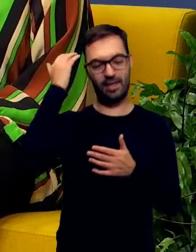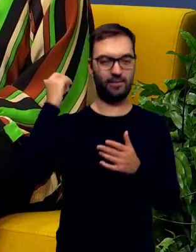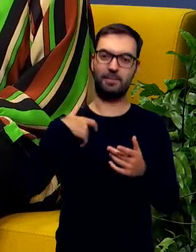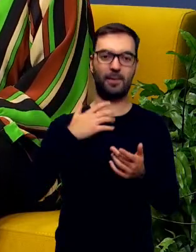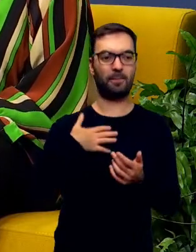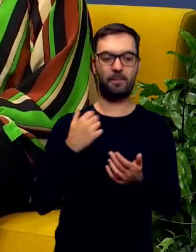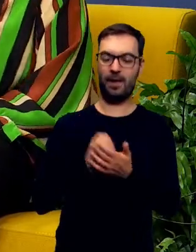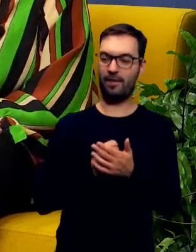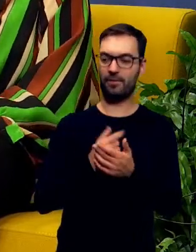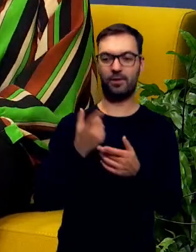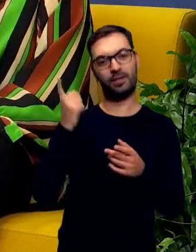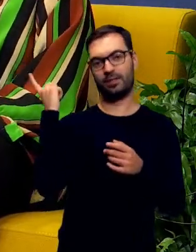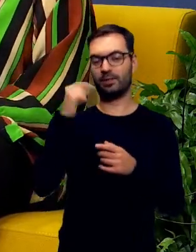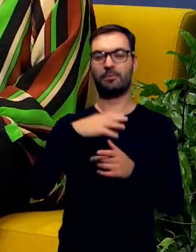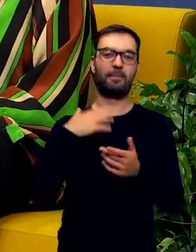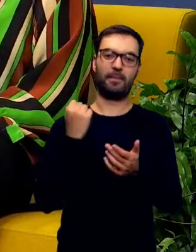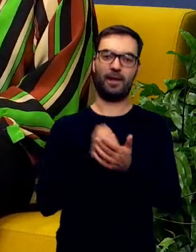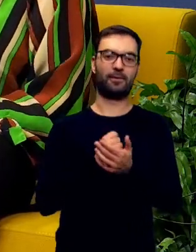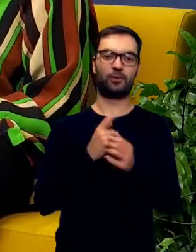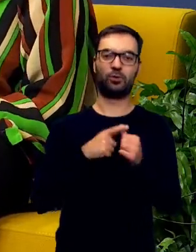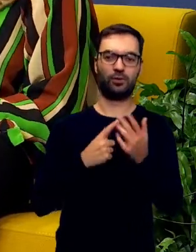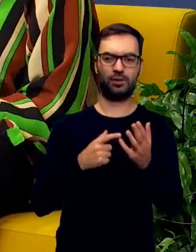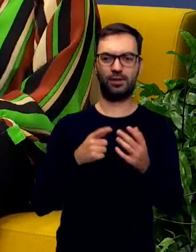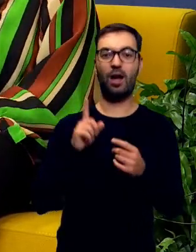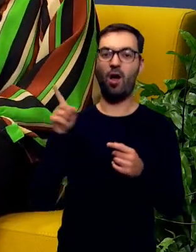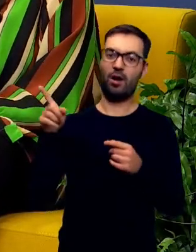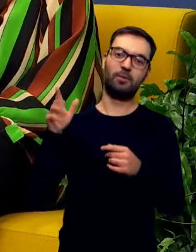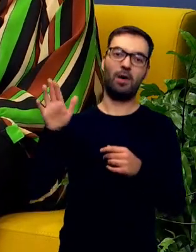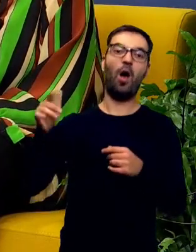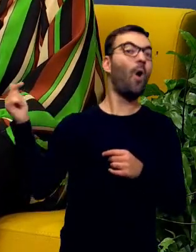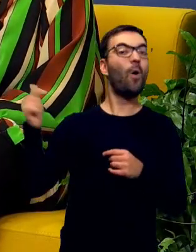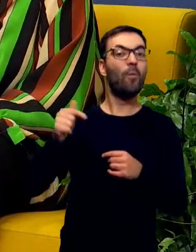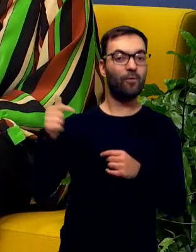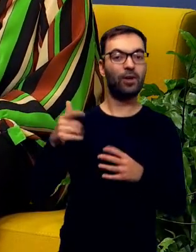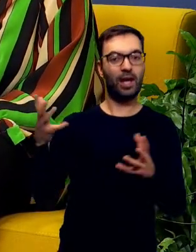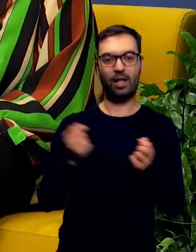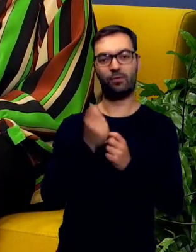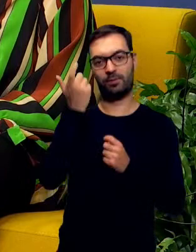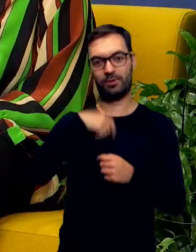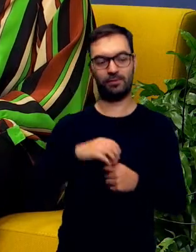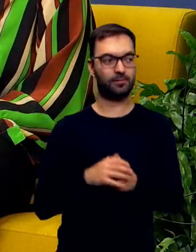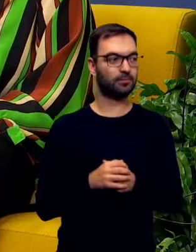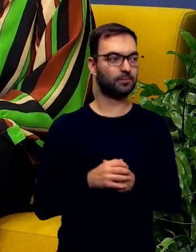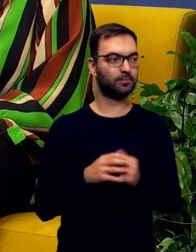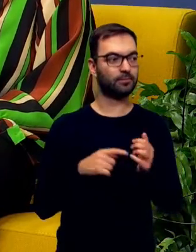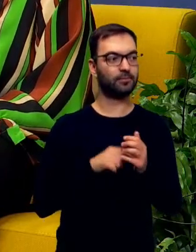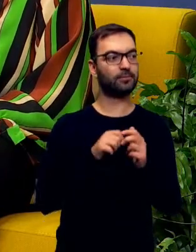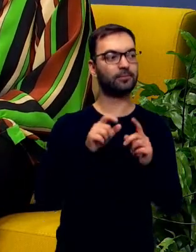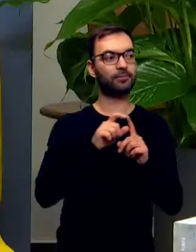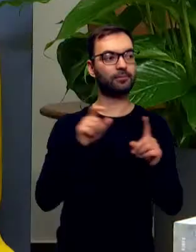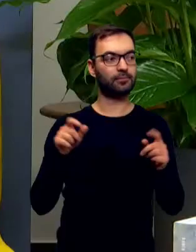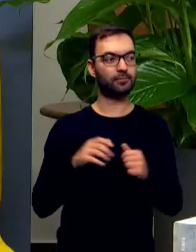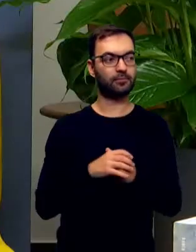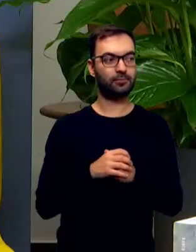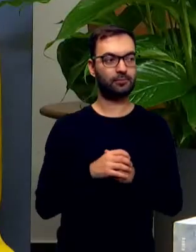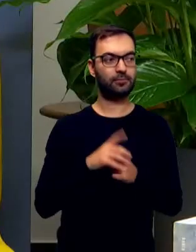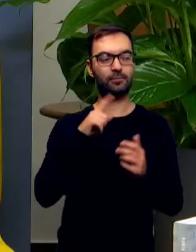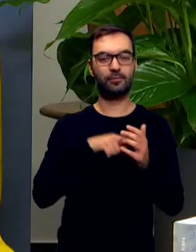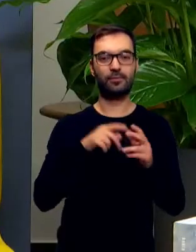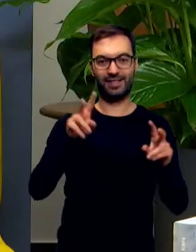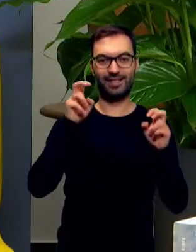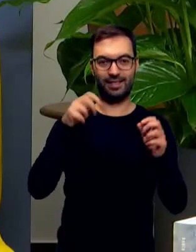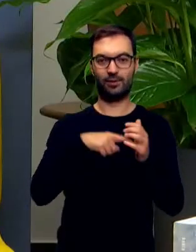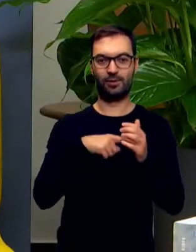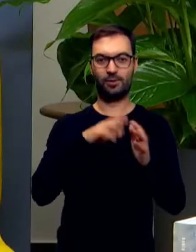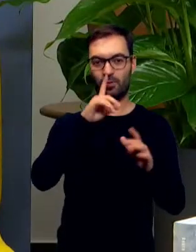prawo iść, bo ja mam prawo ten, a oni mają obowiązek mnie ratować. Takie sformułowanie jest właśnie, tak.